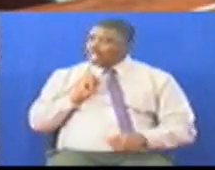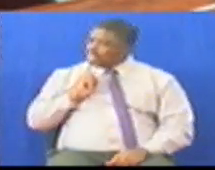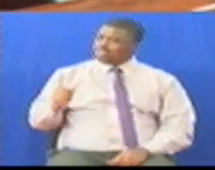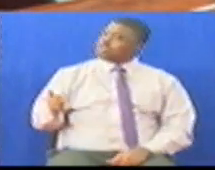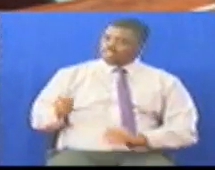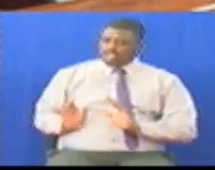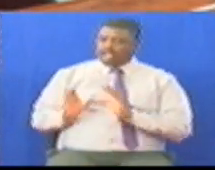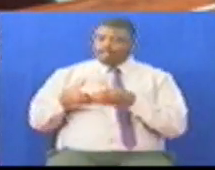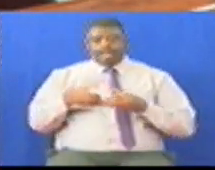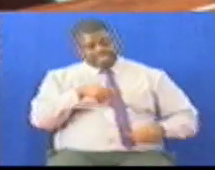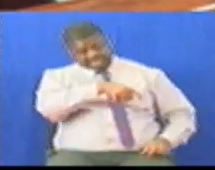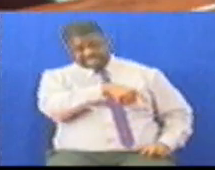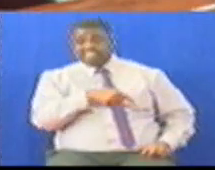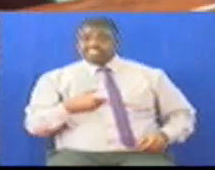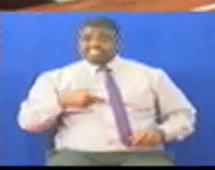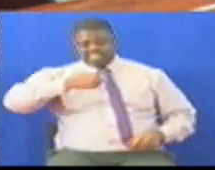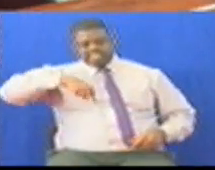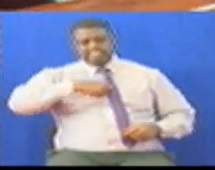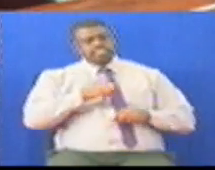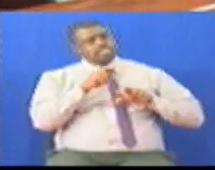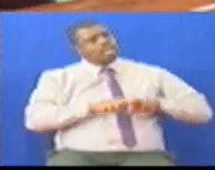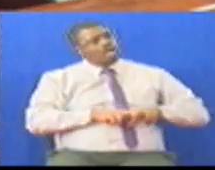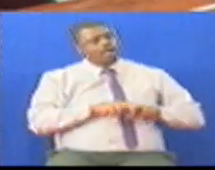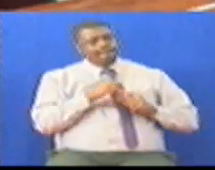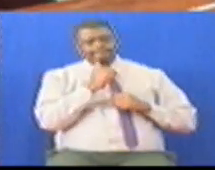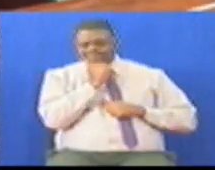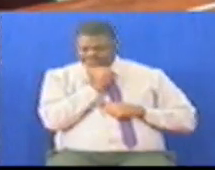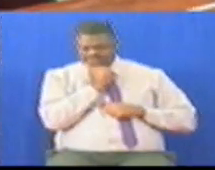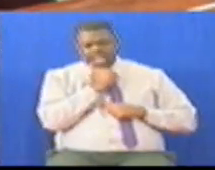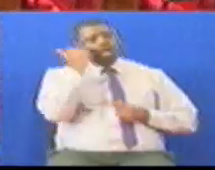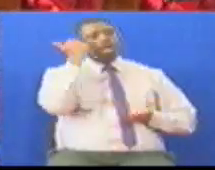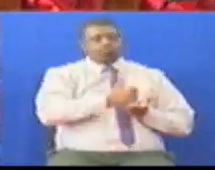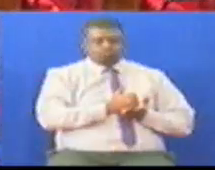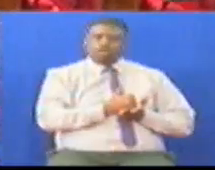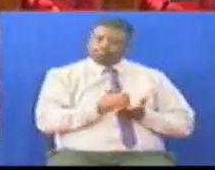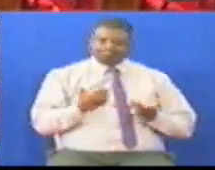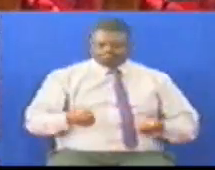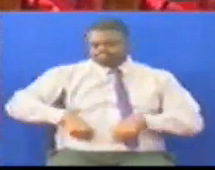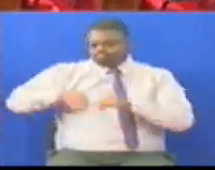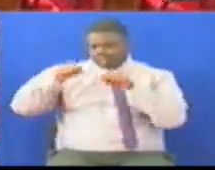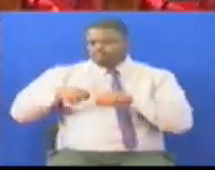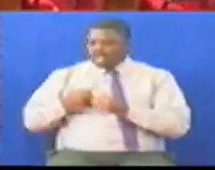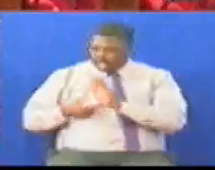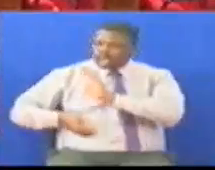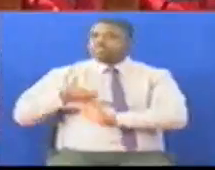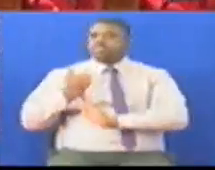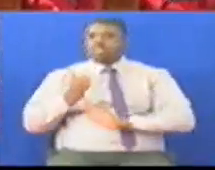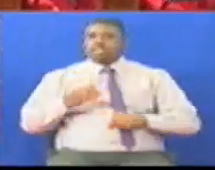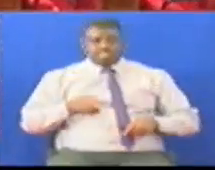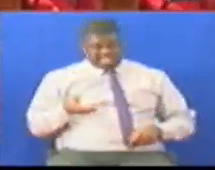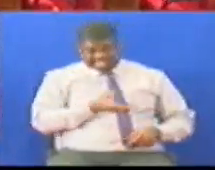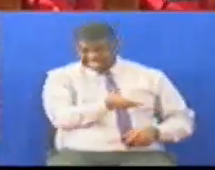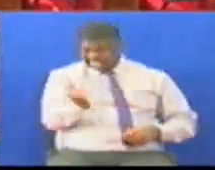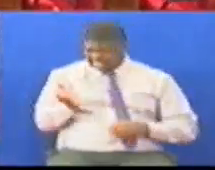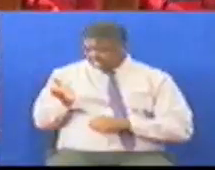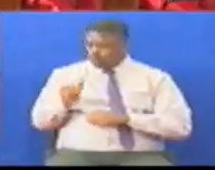mimi na wenzangu katika wizara tukalifanyia kazi. Waheshimiwa mbunge, tunawashukuru sana waheshimiwa bunge, mkatuunga mkono.